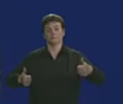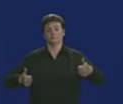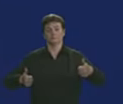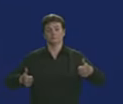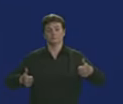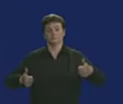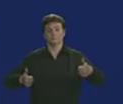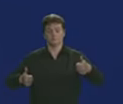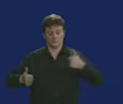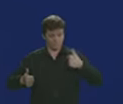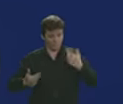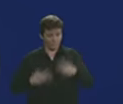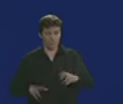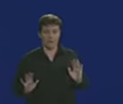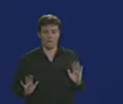Si on ne veut pas de moi,